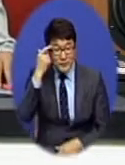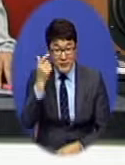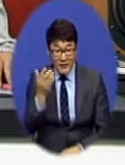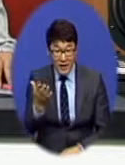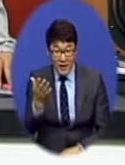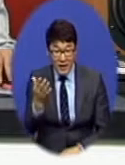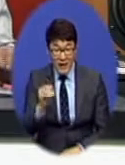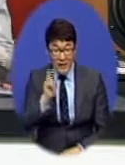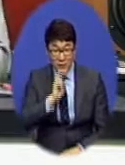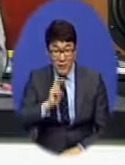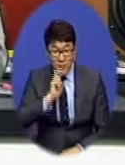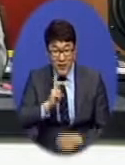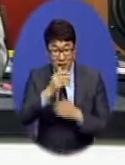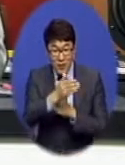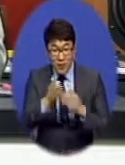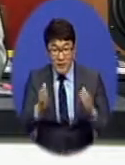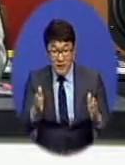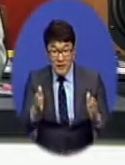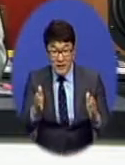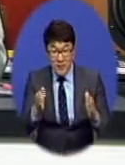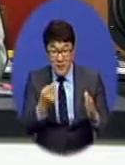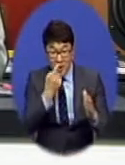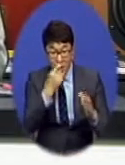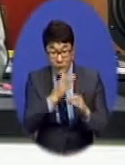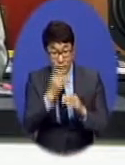예. 가요교실 다니시냐고요?